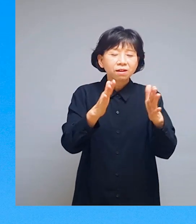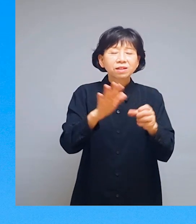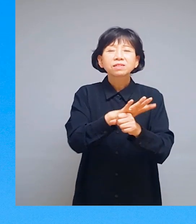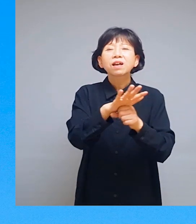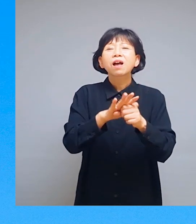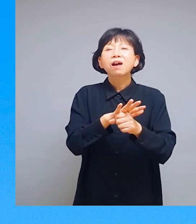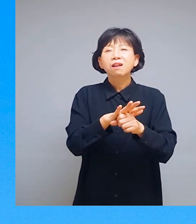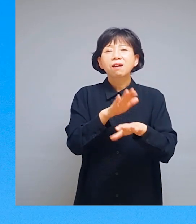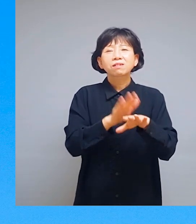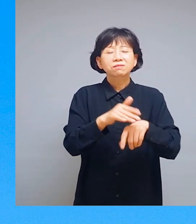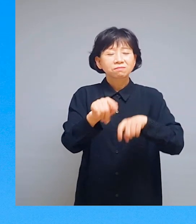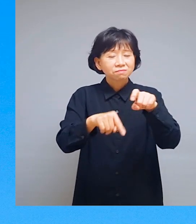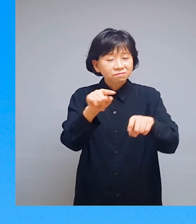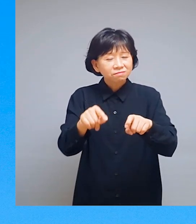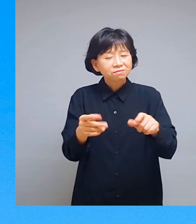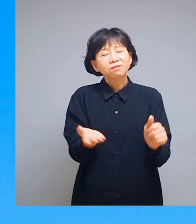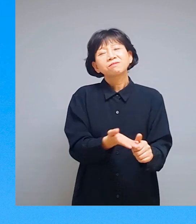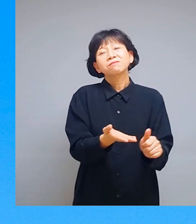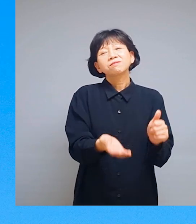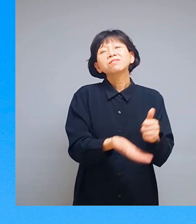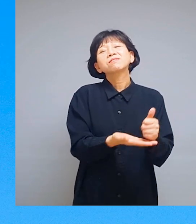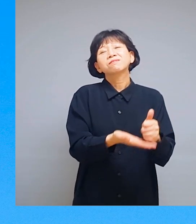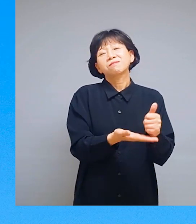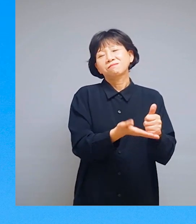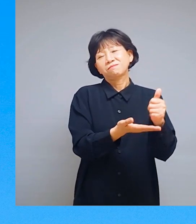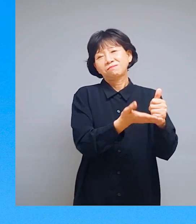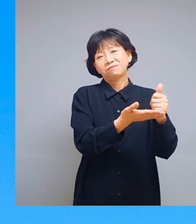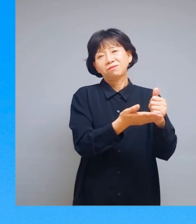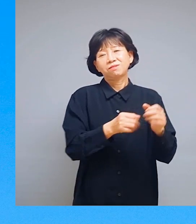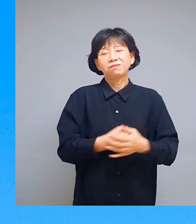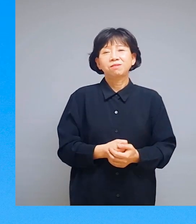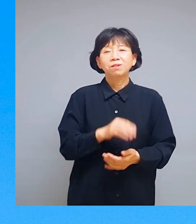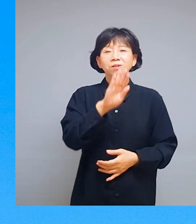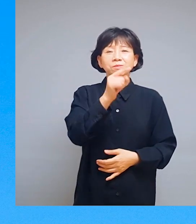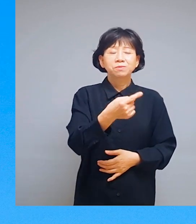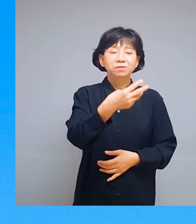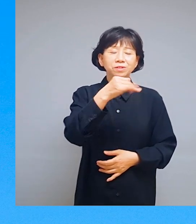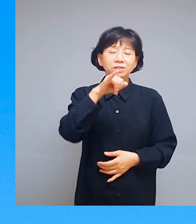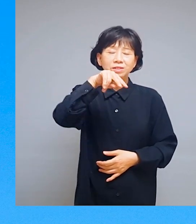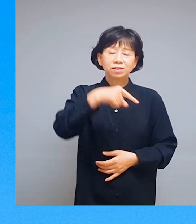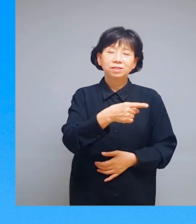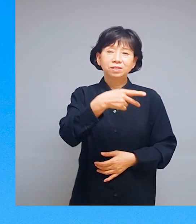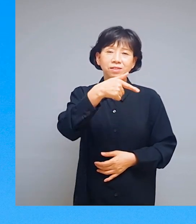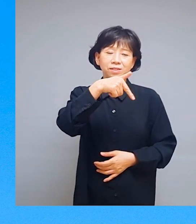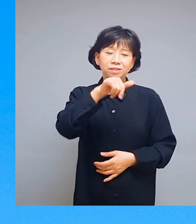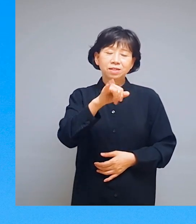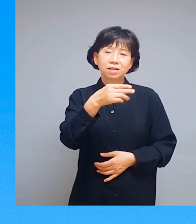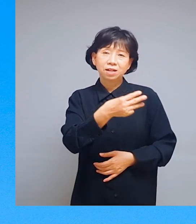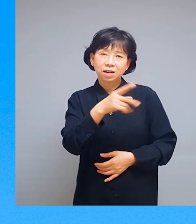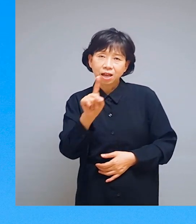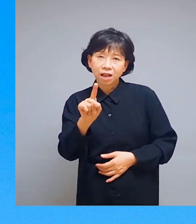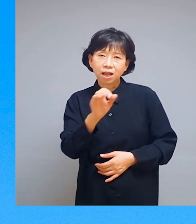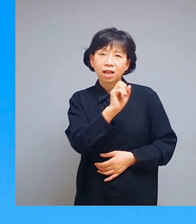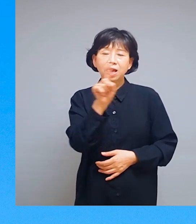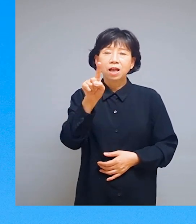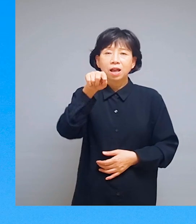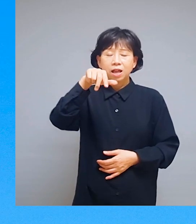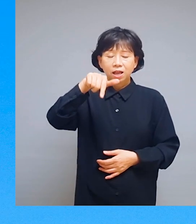행하는 것을 칭찬했어요. 그래서 보리스길라, 아굴라 또 잠깐